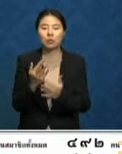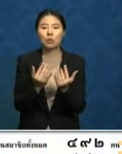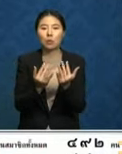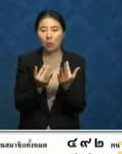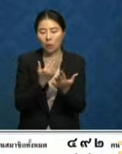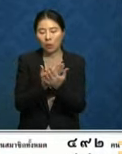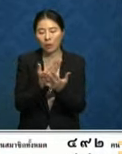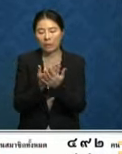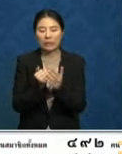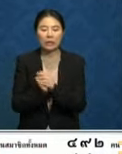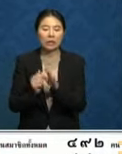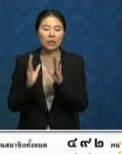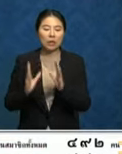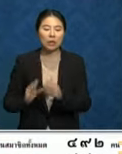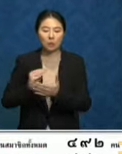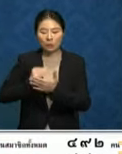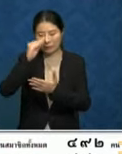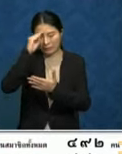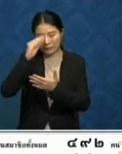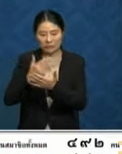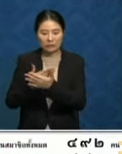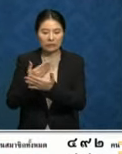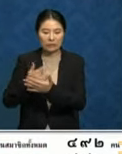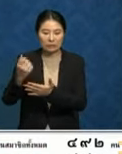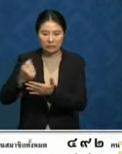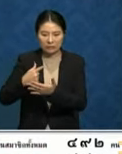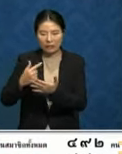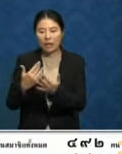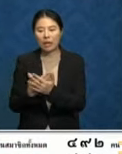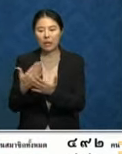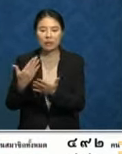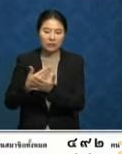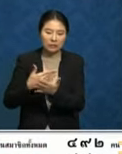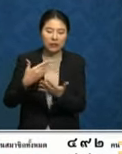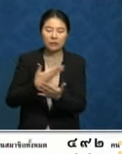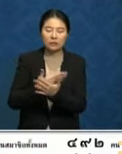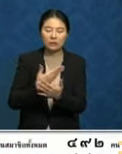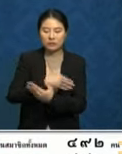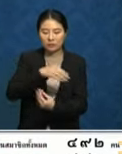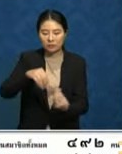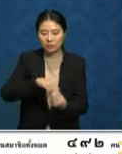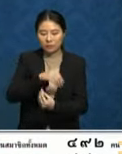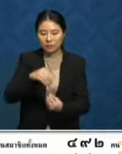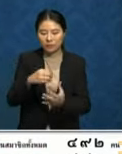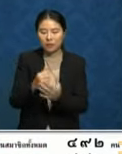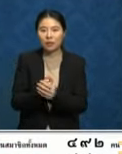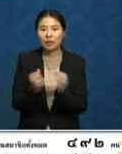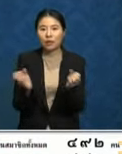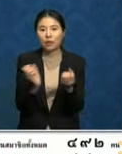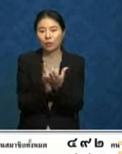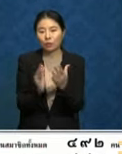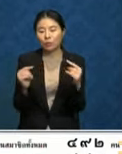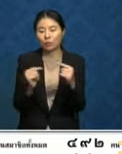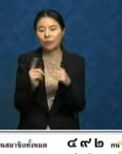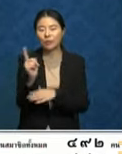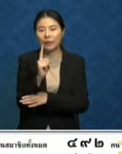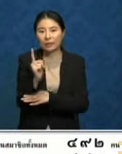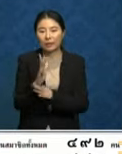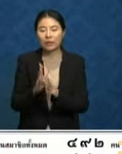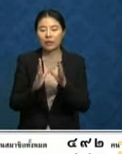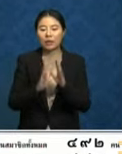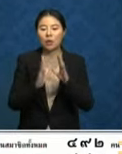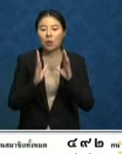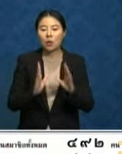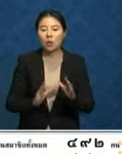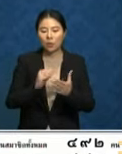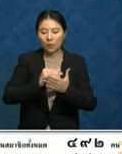เล่าเรียนและกิจการอื่นๆอาจจะส่งผลให้มหาวิทยาลัยขึ้นค่าเรียนและเมื่อขึ้น